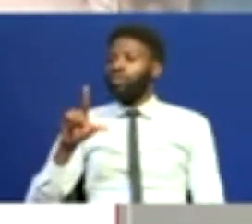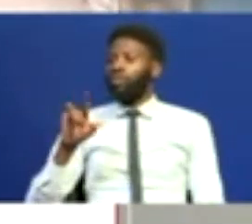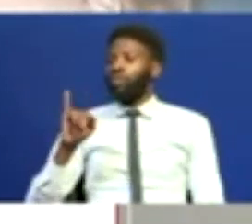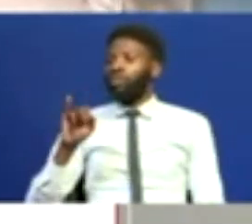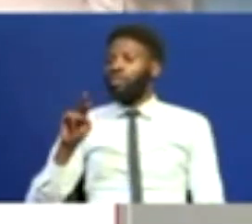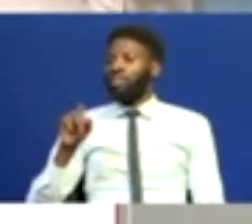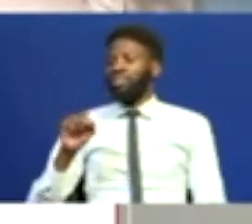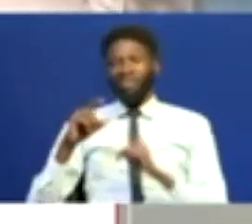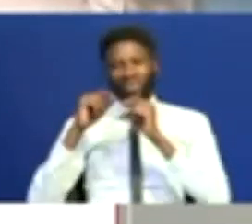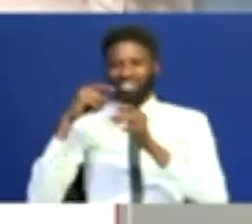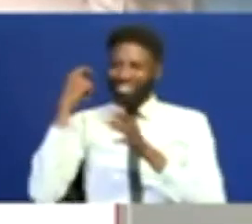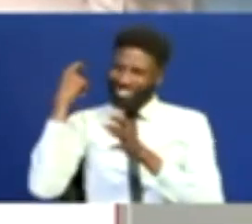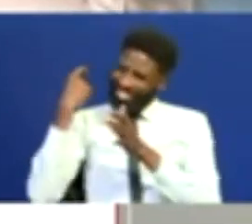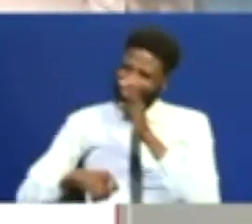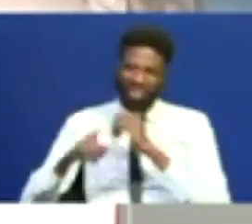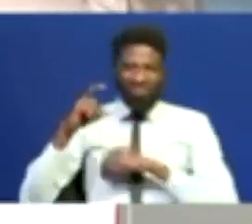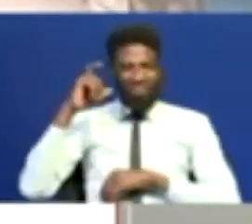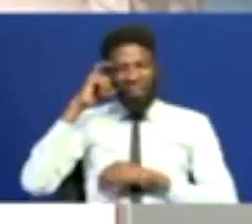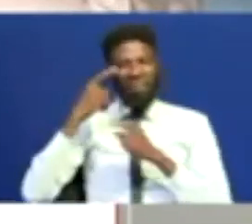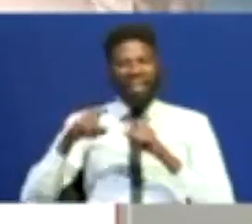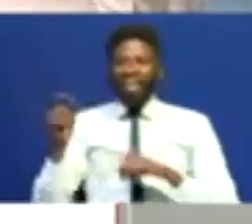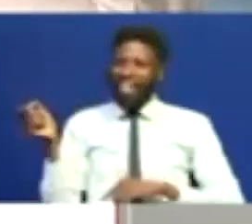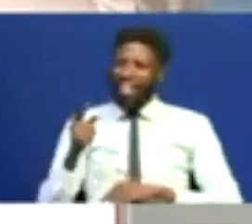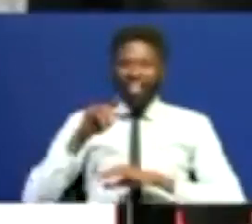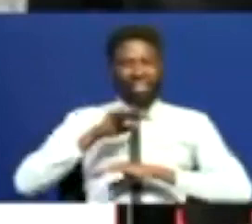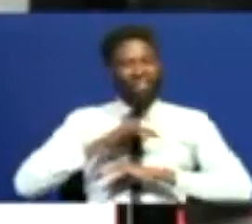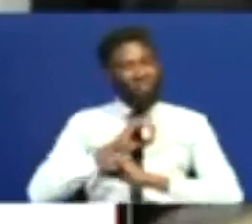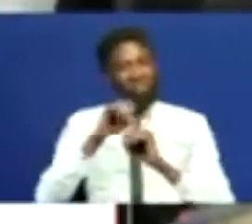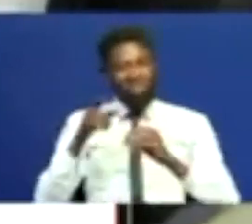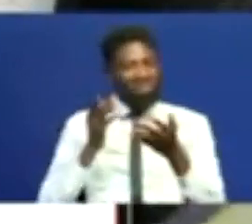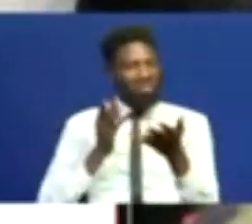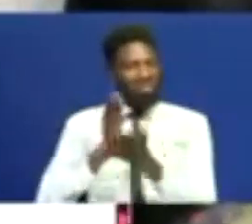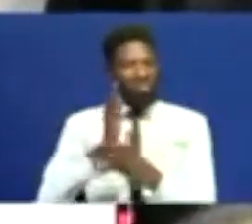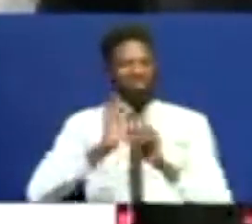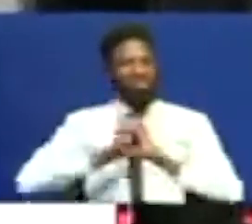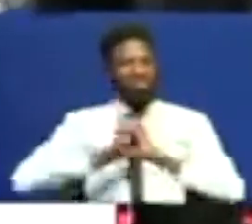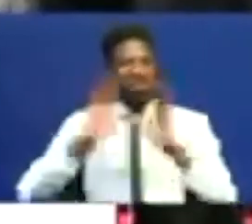ushuru ilhali mishahara yao haiwatoshelezi ipasavyo.